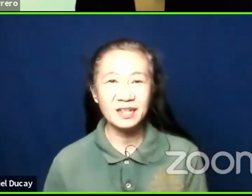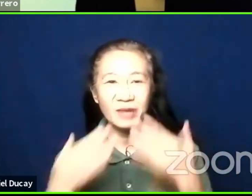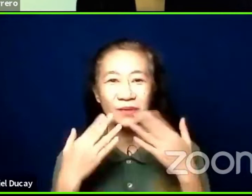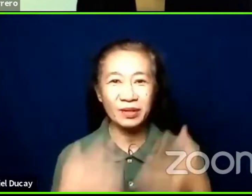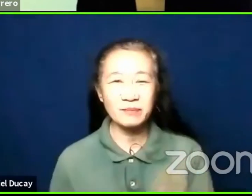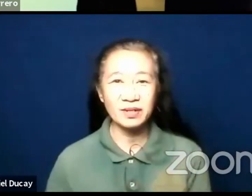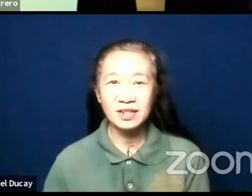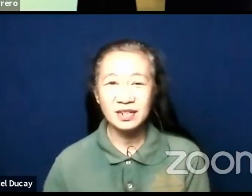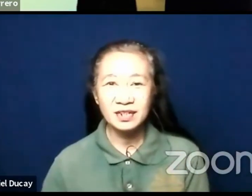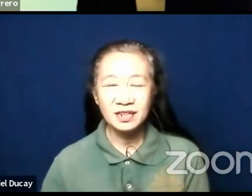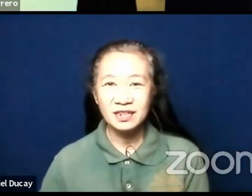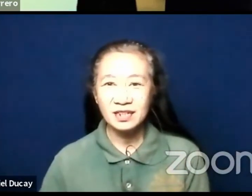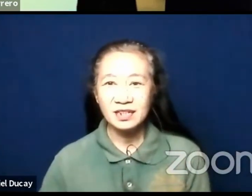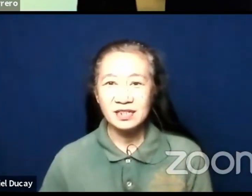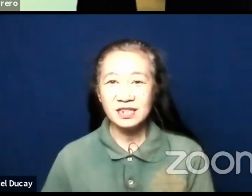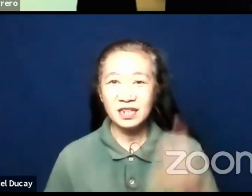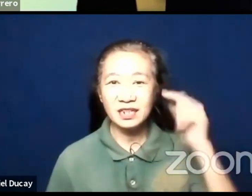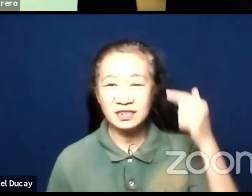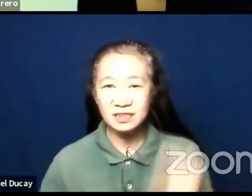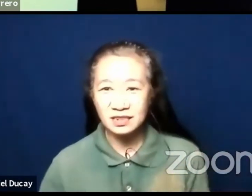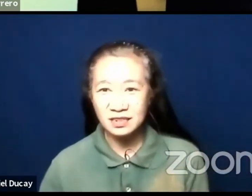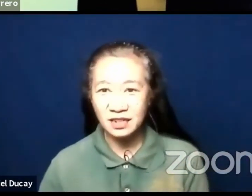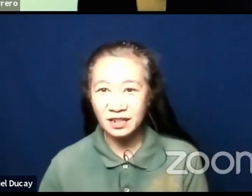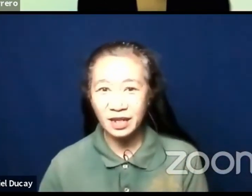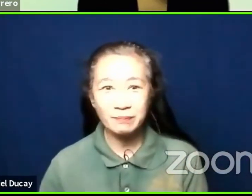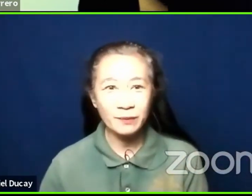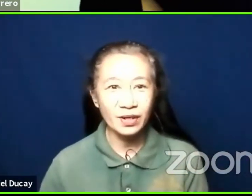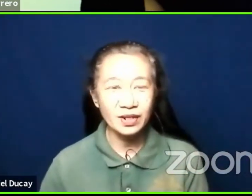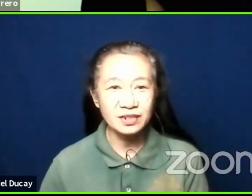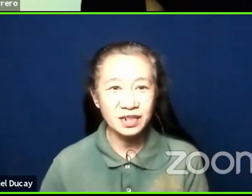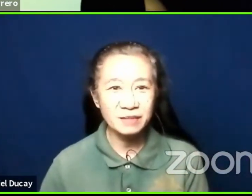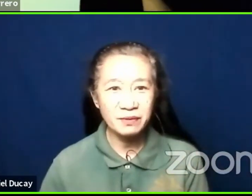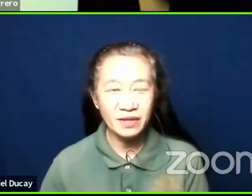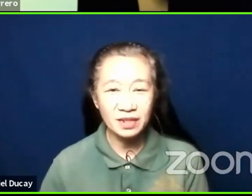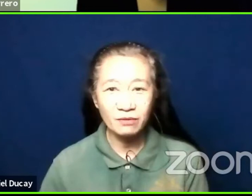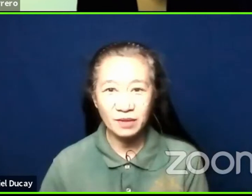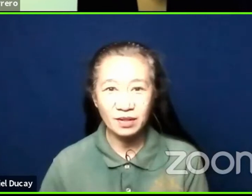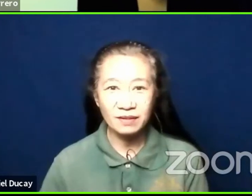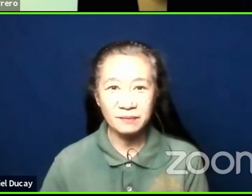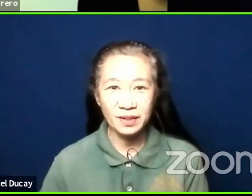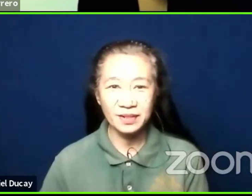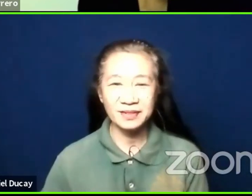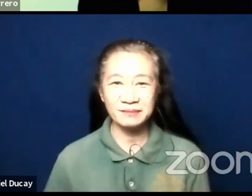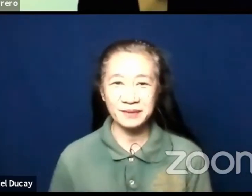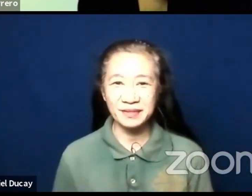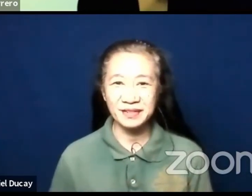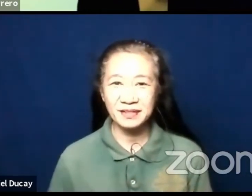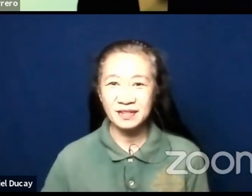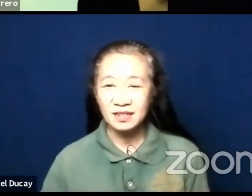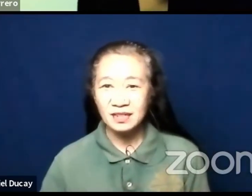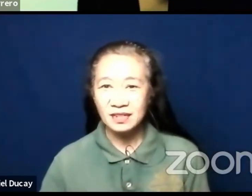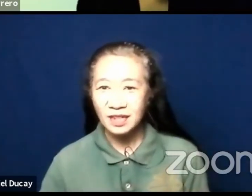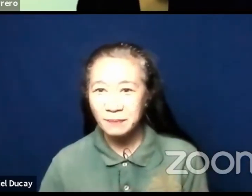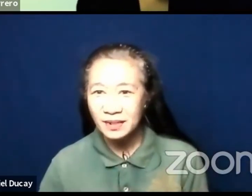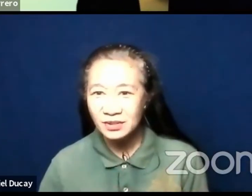Aisel. Papasukin na si ano? Jenny B? Geng po. Jenny B, Jenny okay. Sige. Nandito na ba